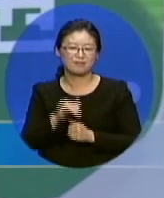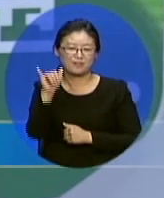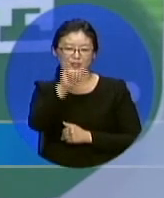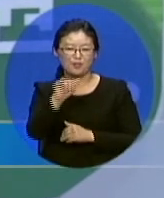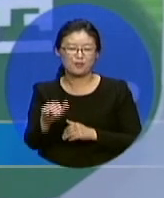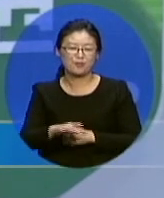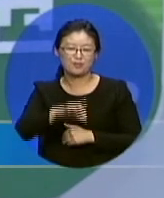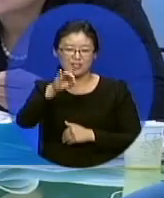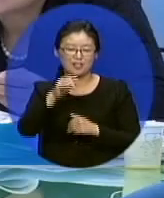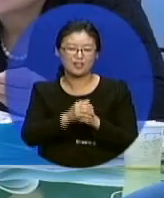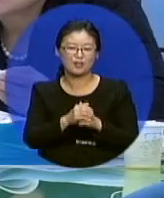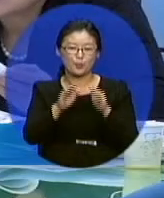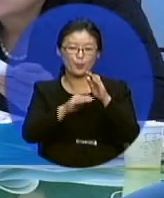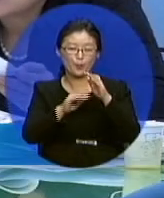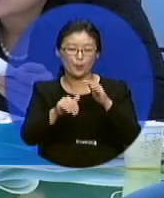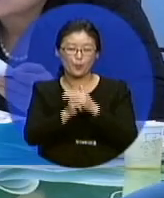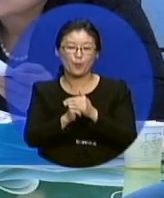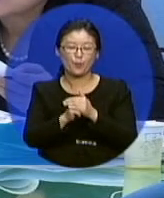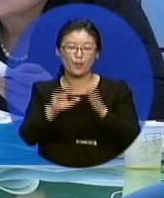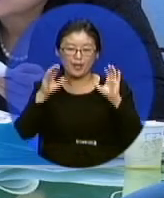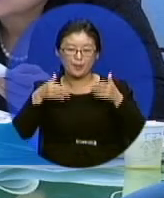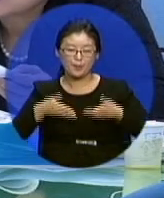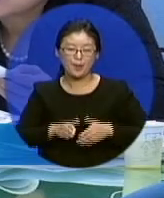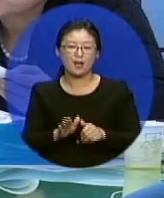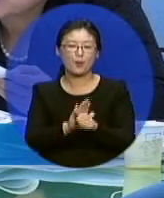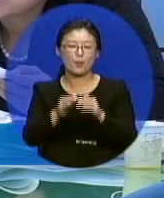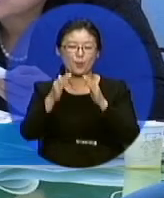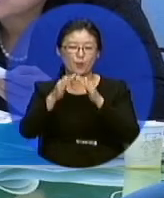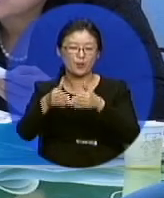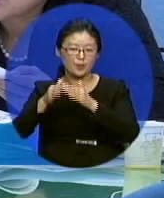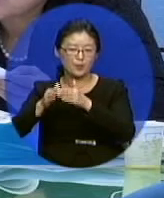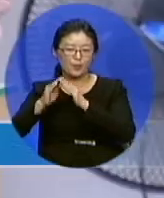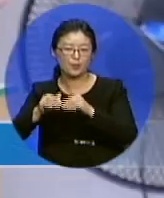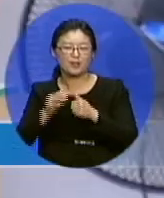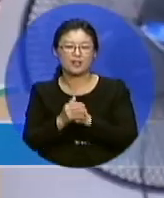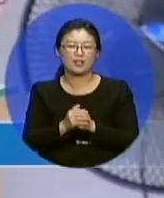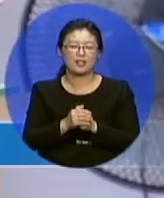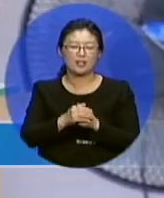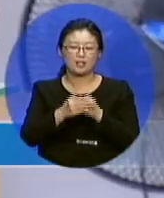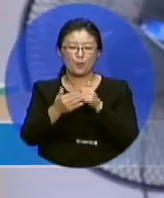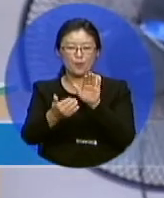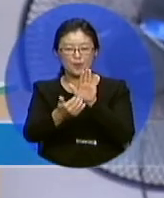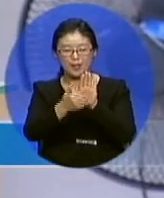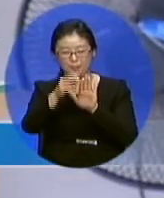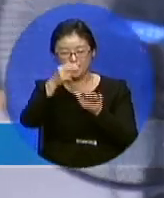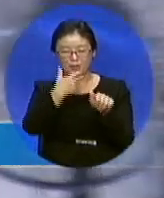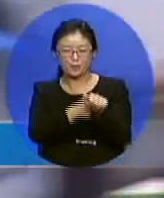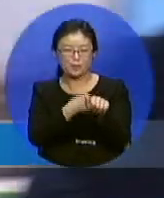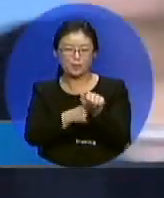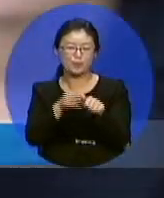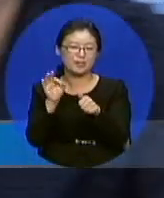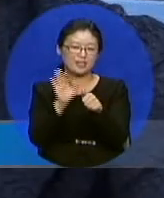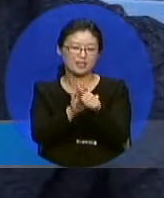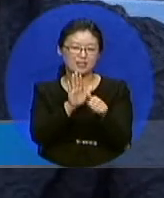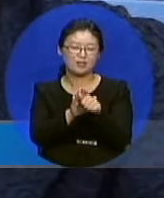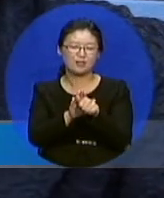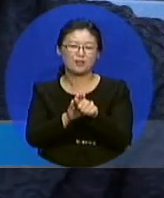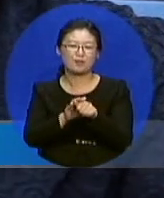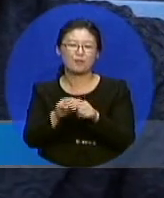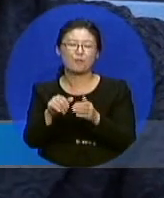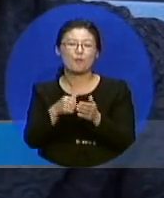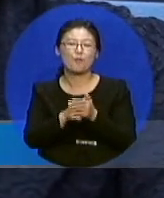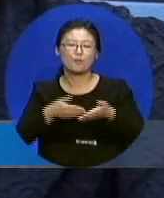최초 공공산후조리원 14개 실 설치, 영유아 국가필수 예방접종비 전액 지원과 출산 육아용품 대여센터